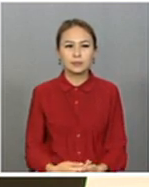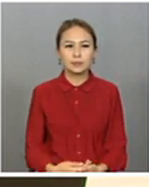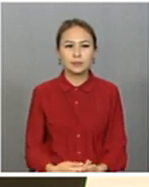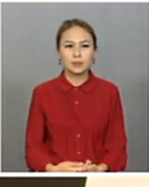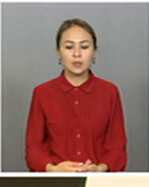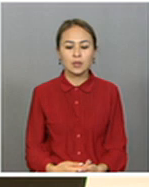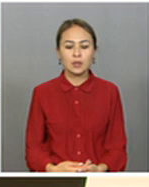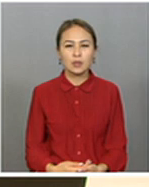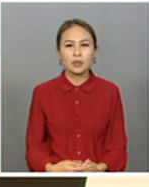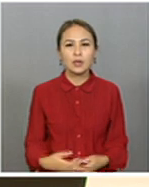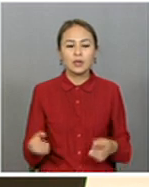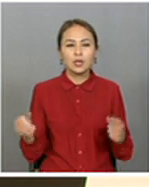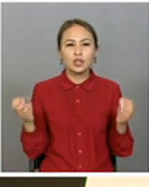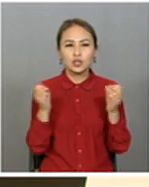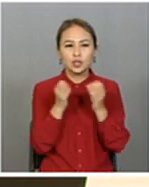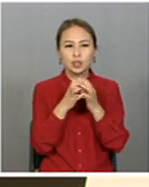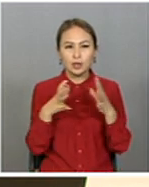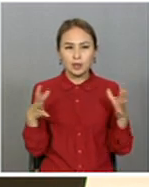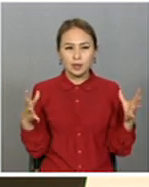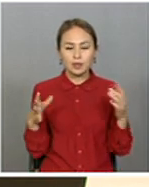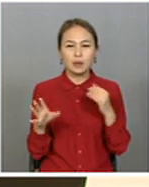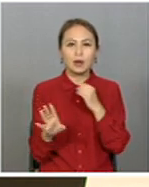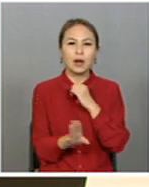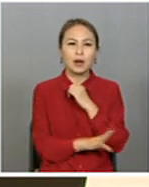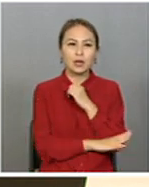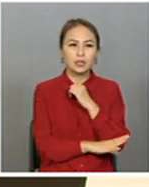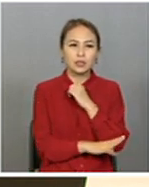Келесі шардағы сөздерді оқиық. Шарды,